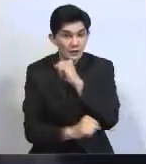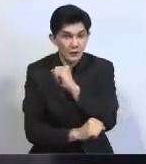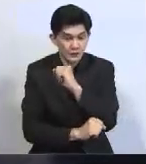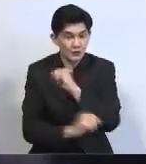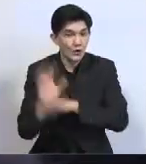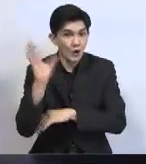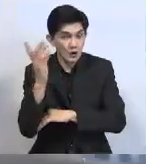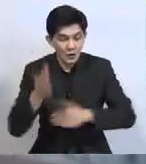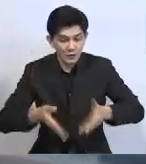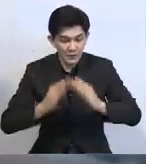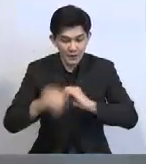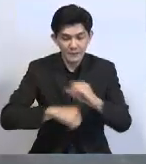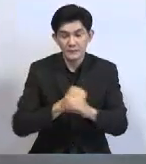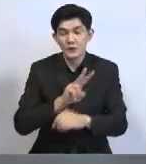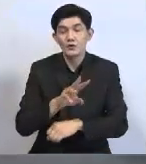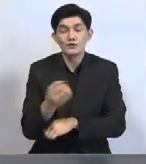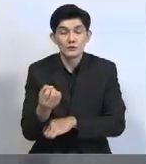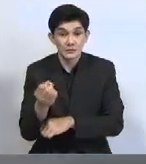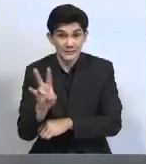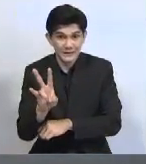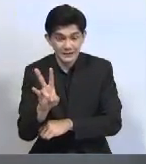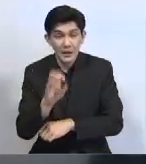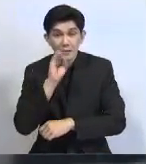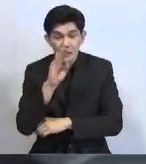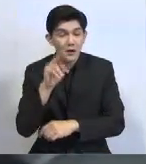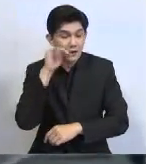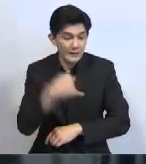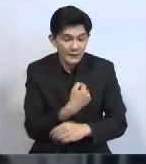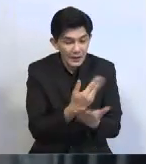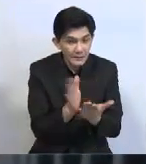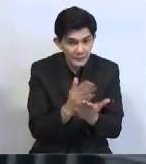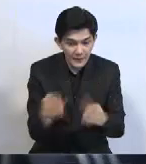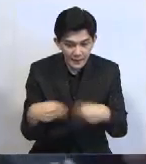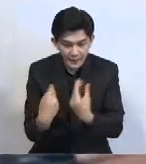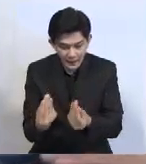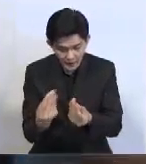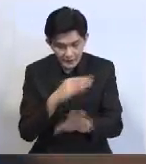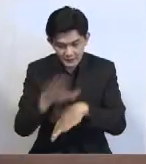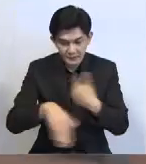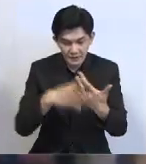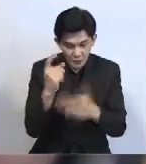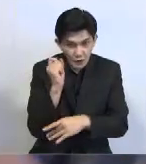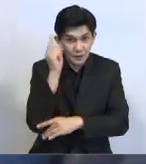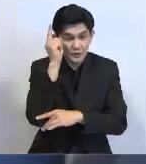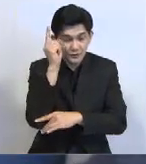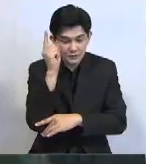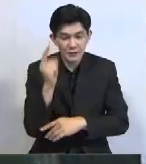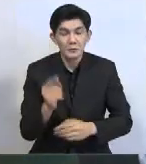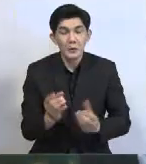ปี2017โดยตรัสว่าการแบ่งปันกับคนยากจนจะทำให้ทุกคนเข้าใจถึงธรรมะ